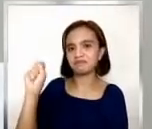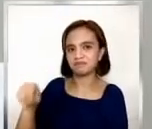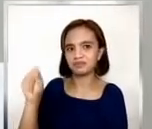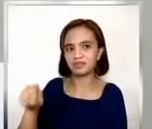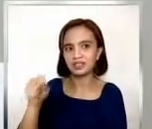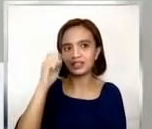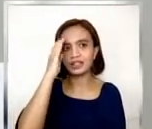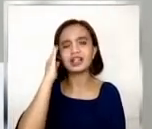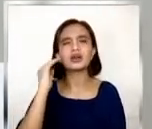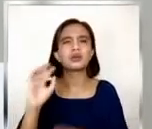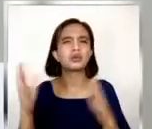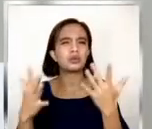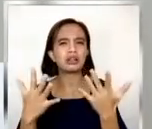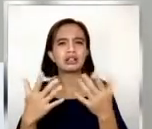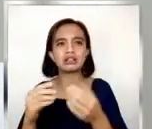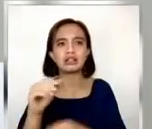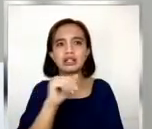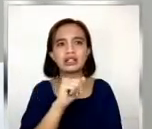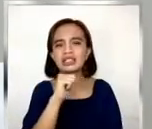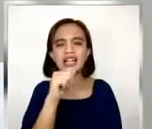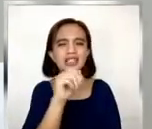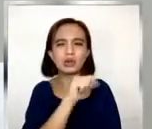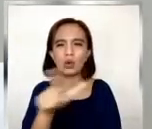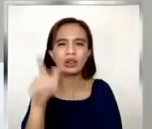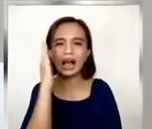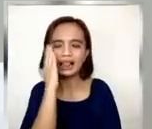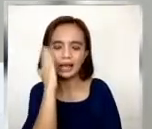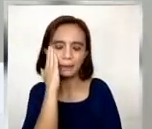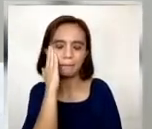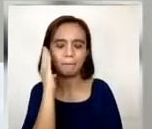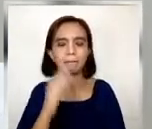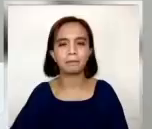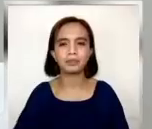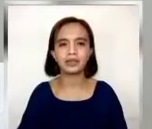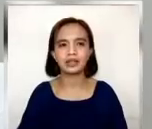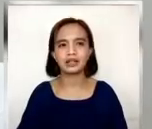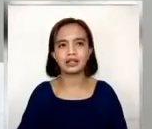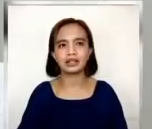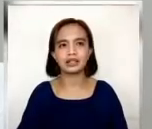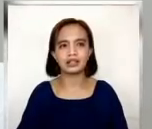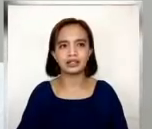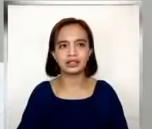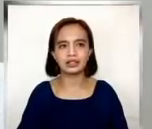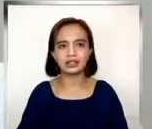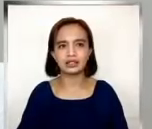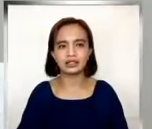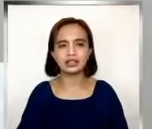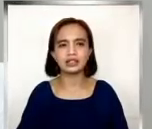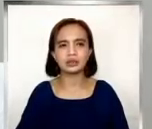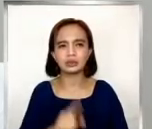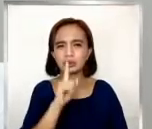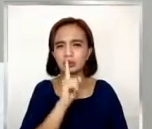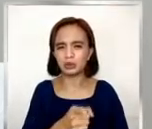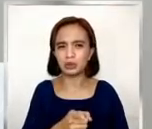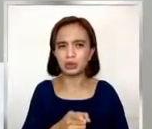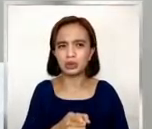masyadong nakakaalam, pero I had it . Okay. Medyo nung time na yun,